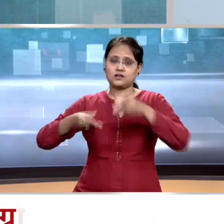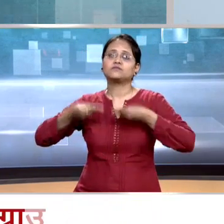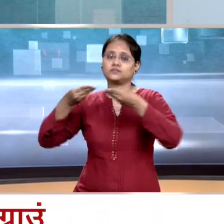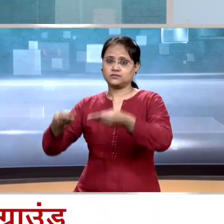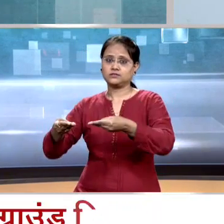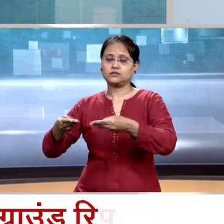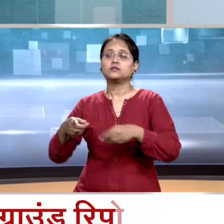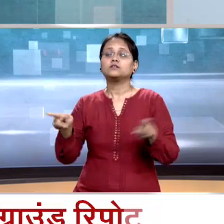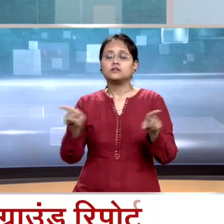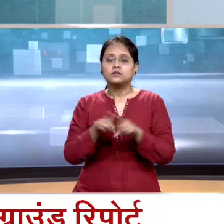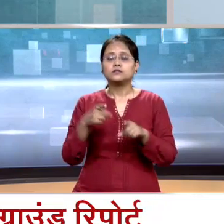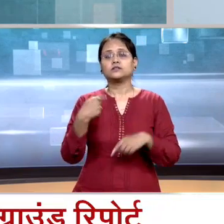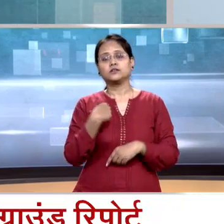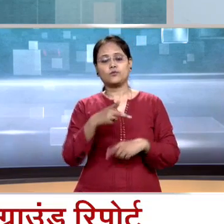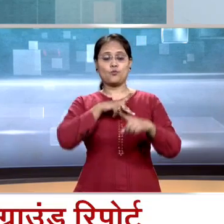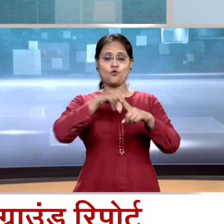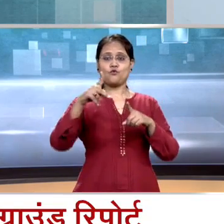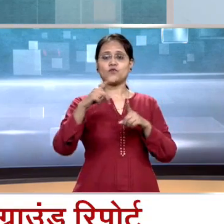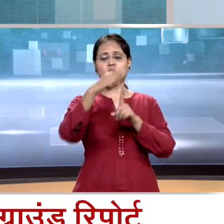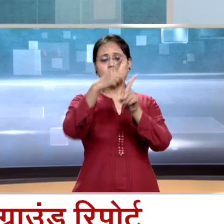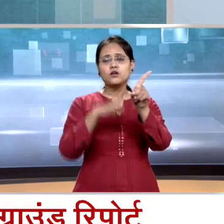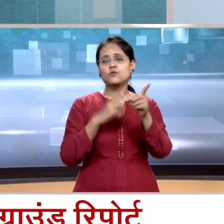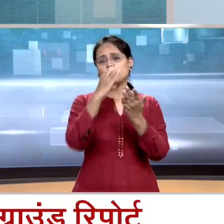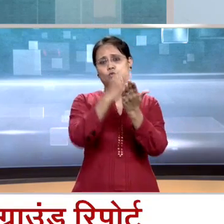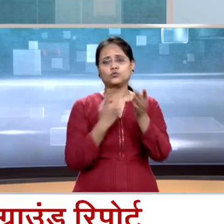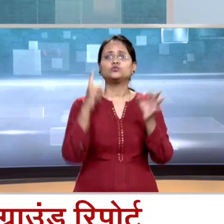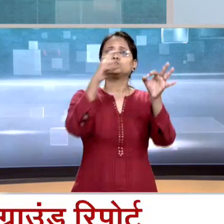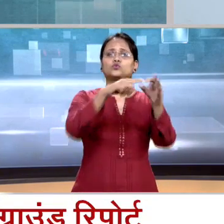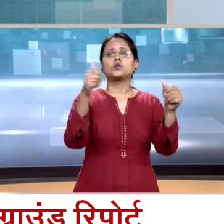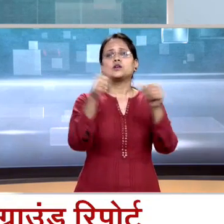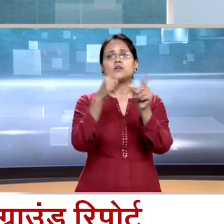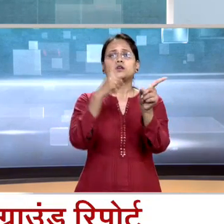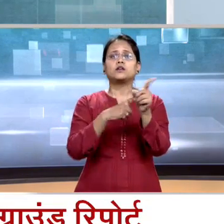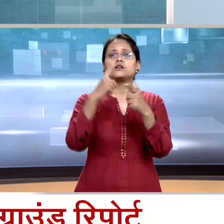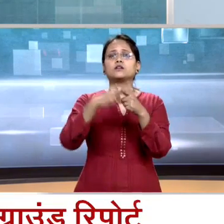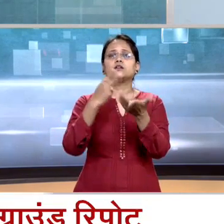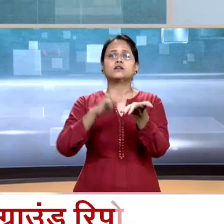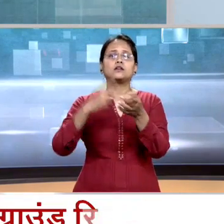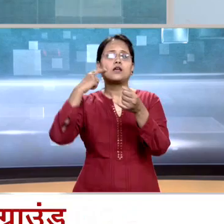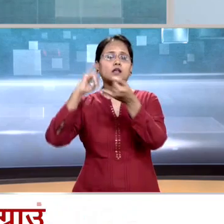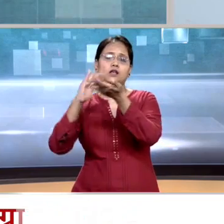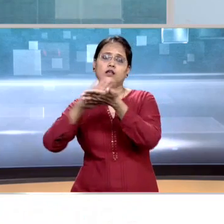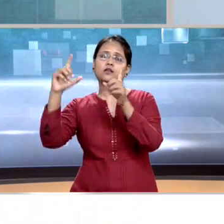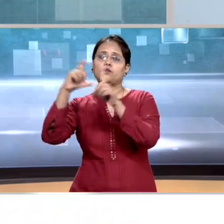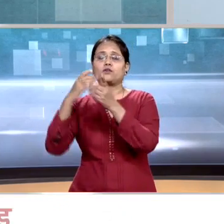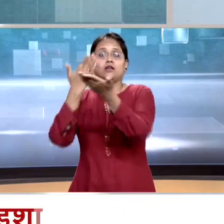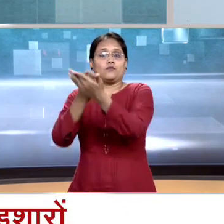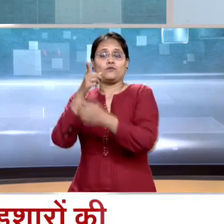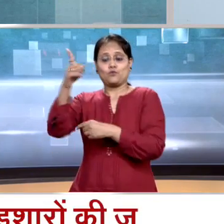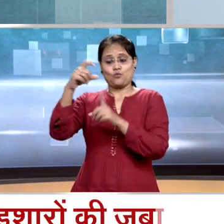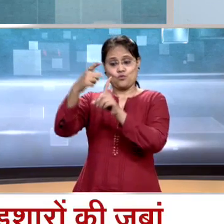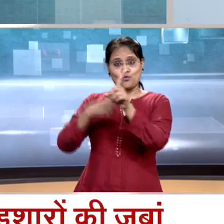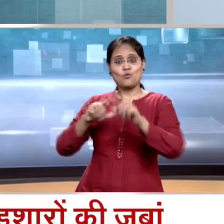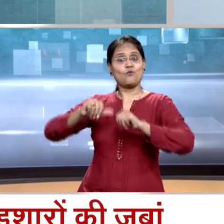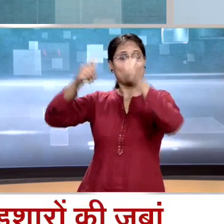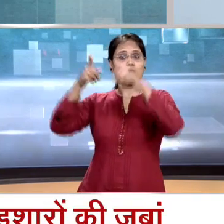पढ़ाते। फिर मैंने एक प्रोफेशनली 1 साल का डिप्लोमा कोर्स किया आर्यावर्जन नेशनल इंस्टीट्यूट ऑफ हियरिंग हैंडीकैप से, और उस डिप्लोमा को करने